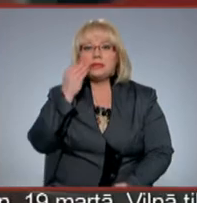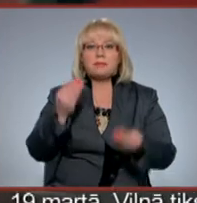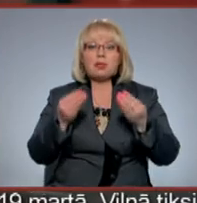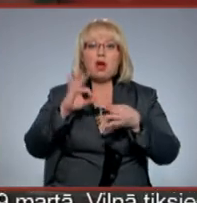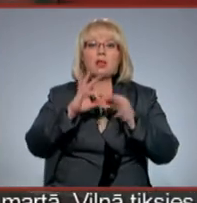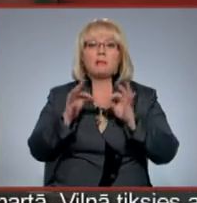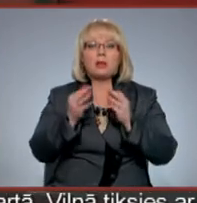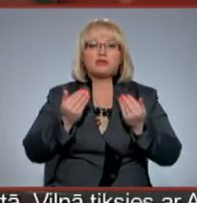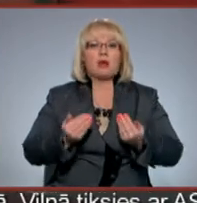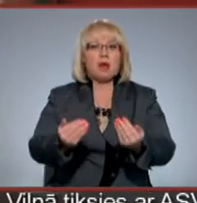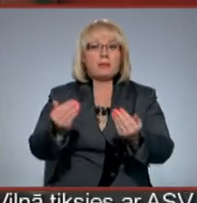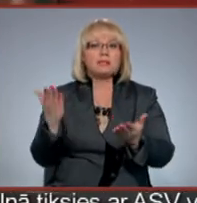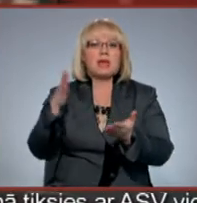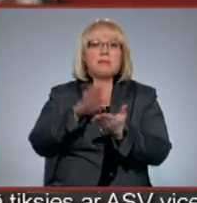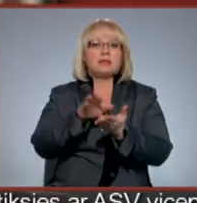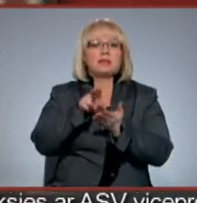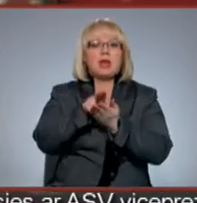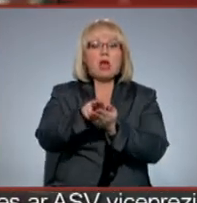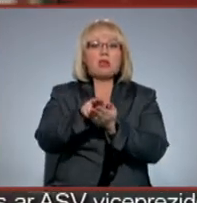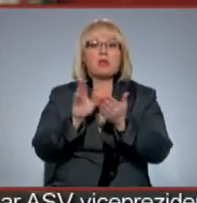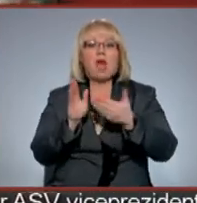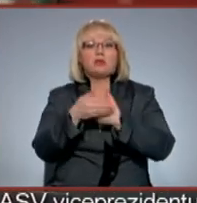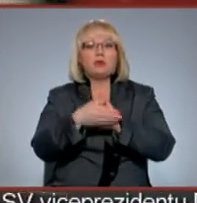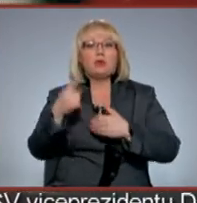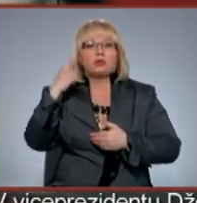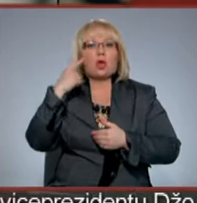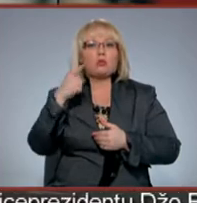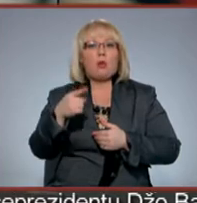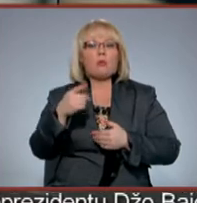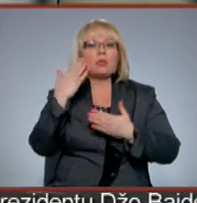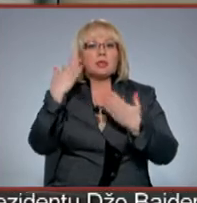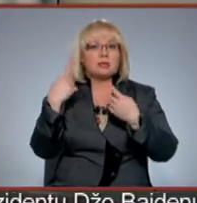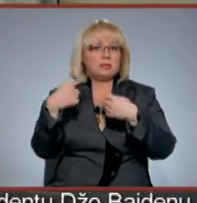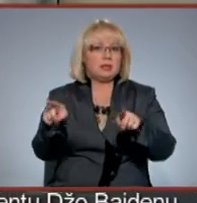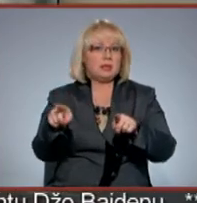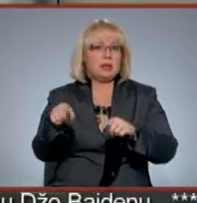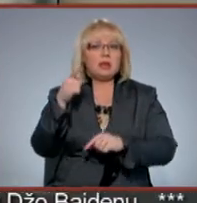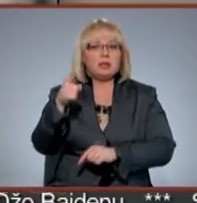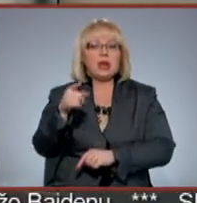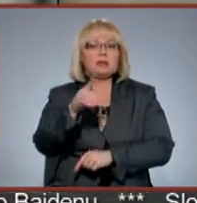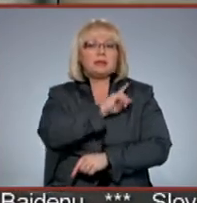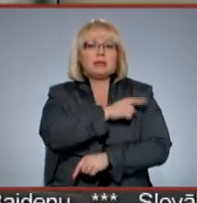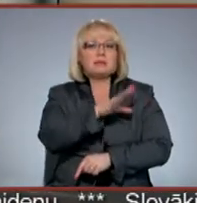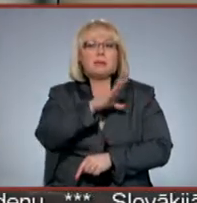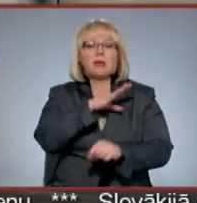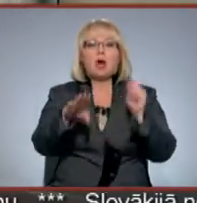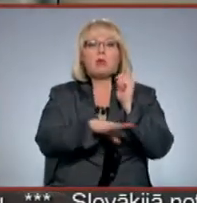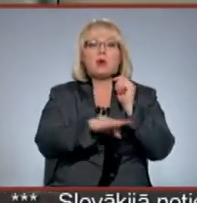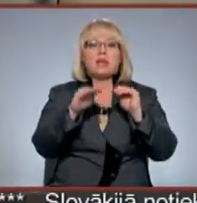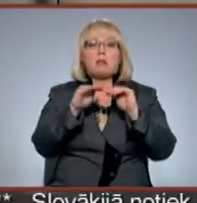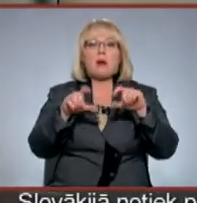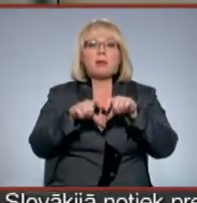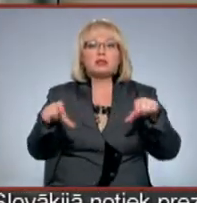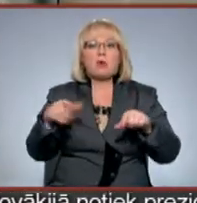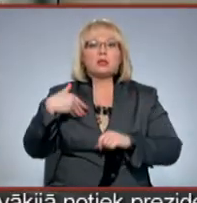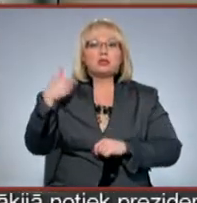Izmēģināt olimpiešu kamanas, iepazīties ar skeletonu aizkulisēm un uzzināt to, ko nezina citi. Tādas iespējas bija Kocēnu